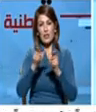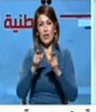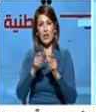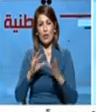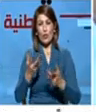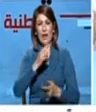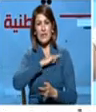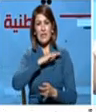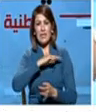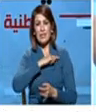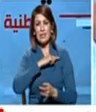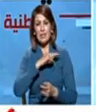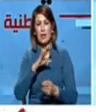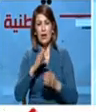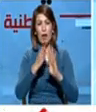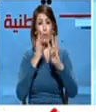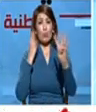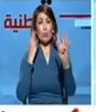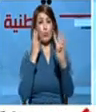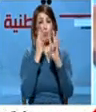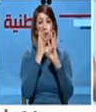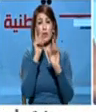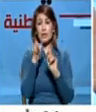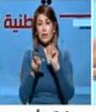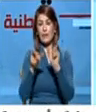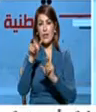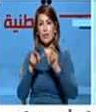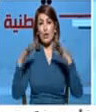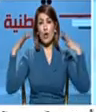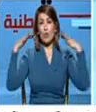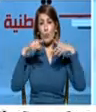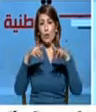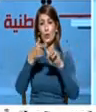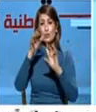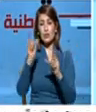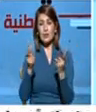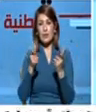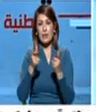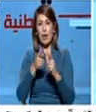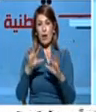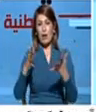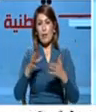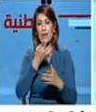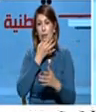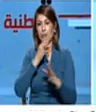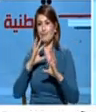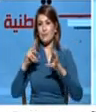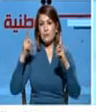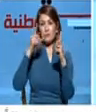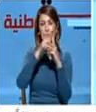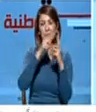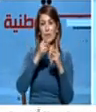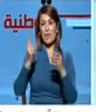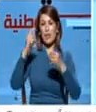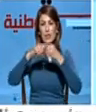القصص تبقى م ما معناها مثل كل مركزين عالمين احنا القرار وحي من صالح اين اتت تعتبر معنا في الوقت اللي انا والنجوم